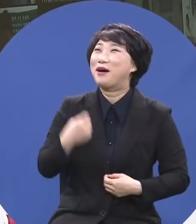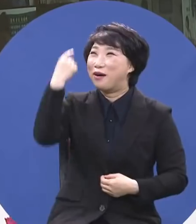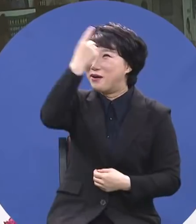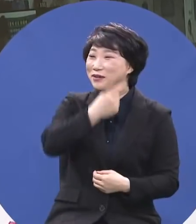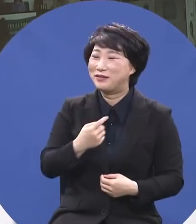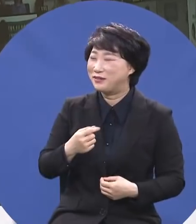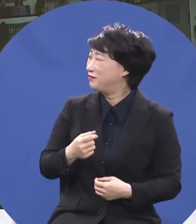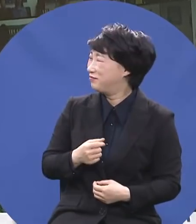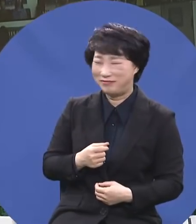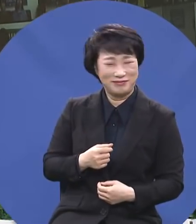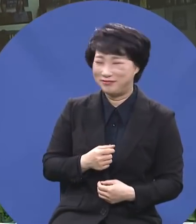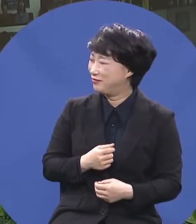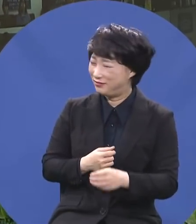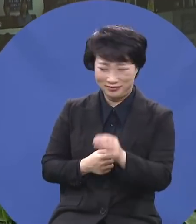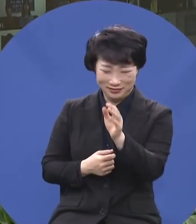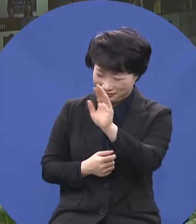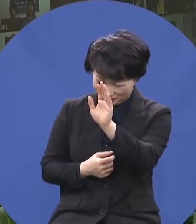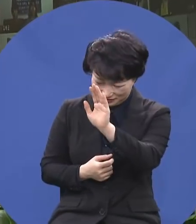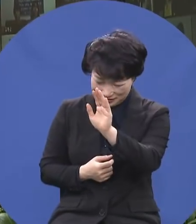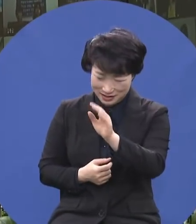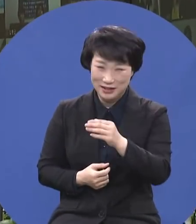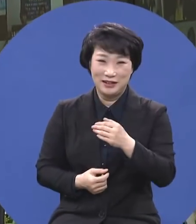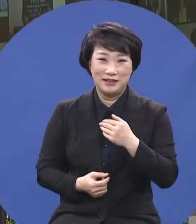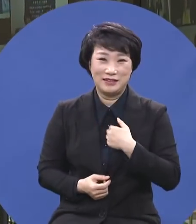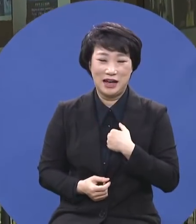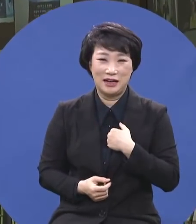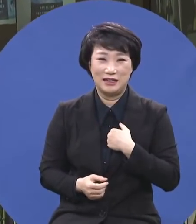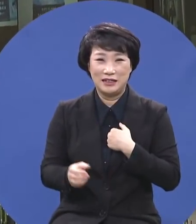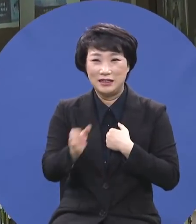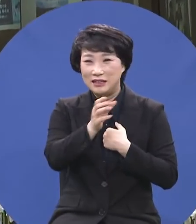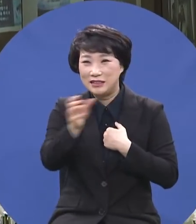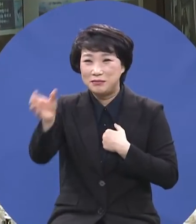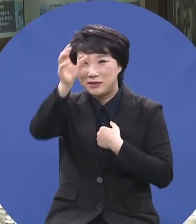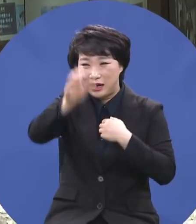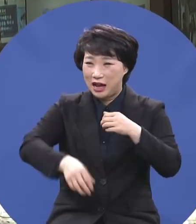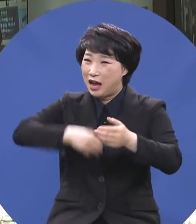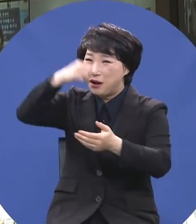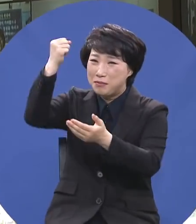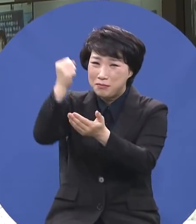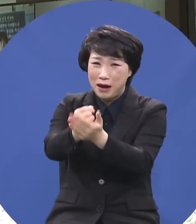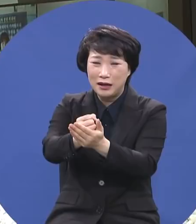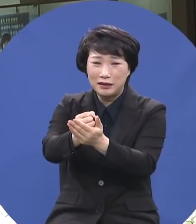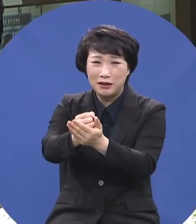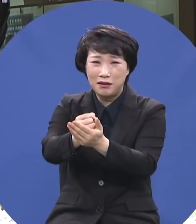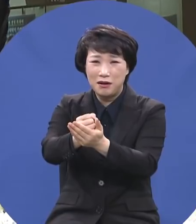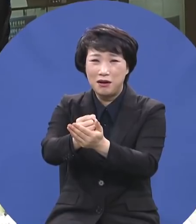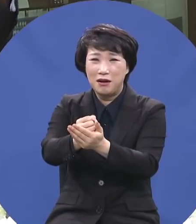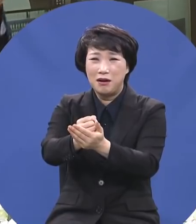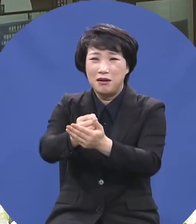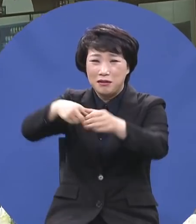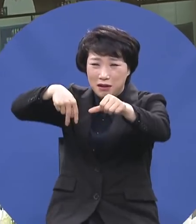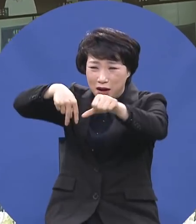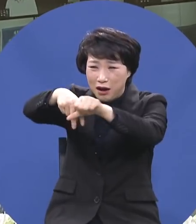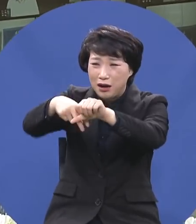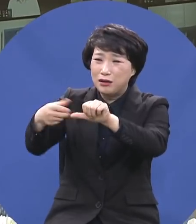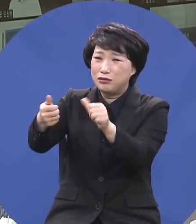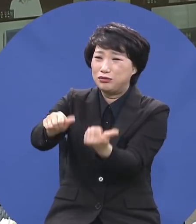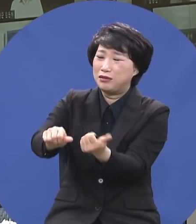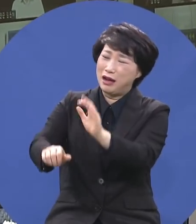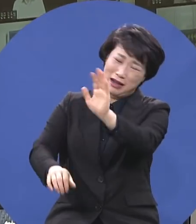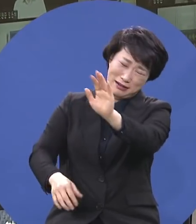저으면서, 저는 십자가에서 못 박혀서 바로 매달려 죽는